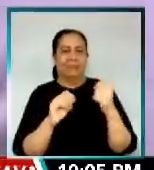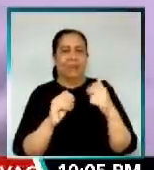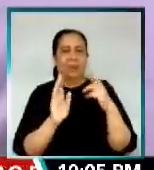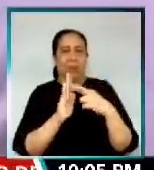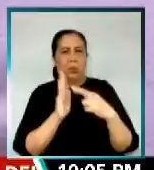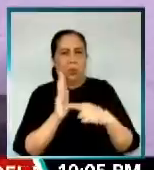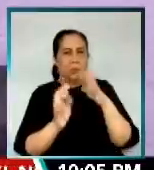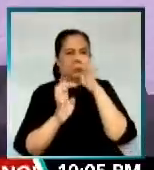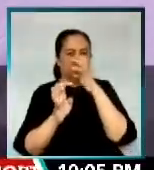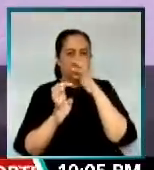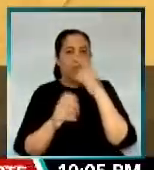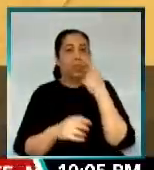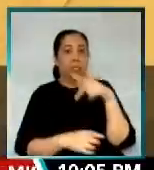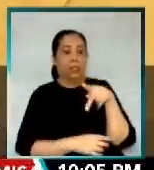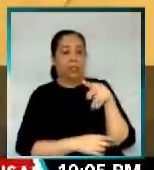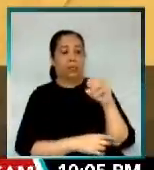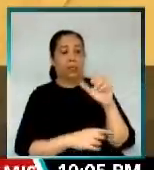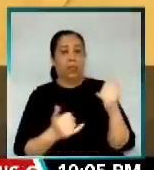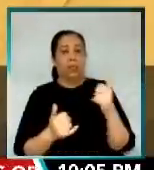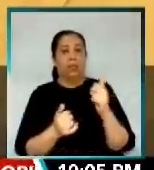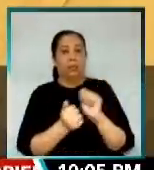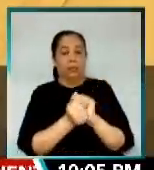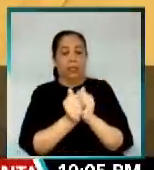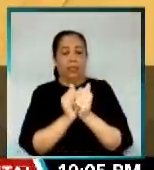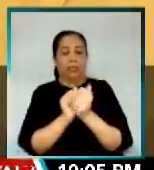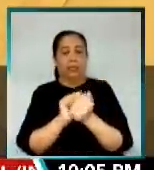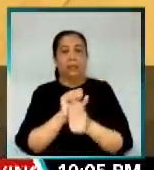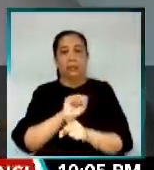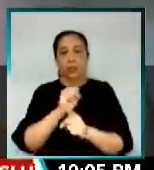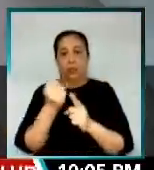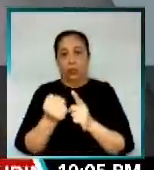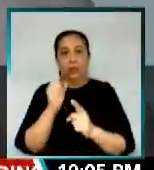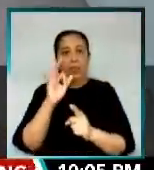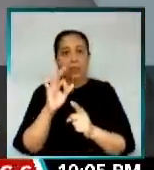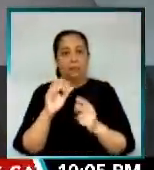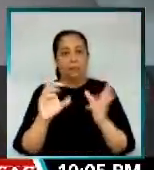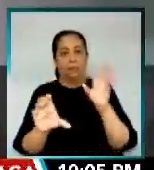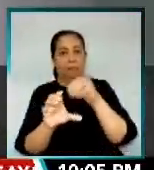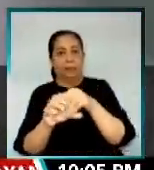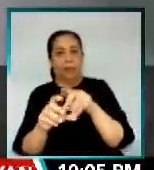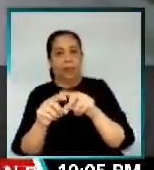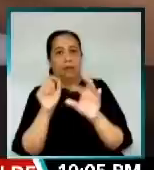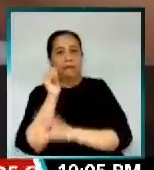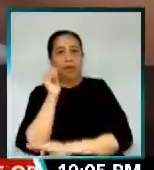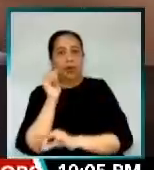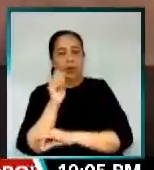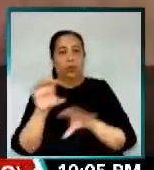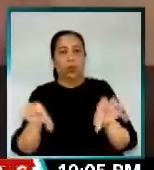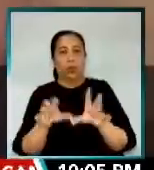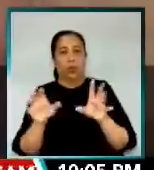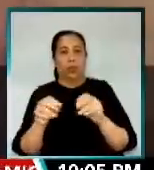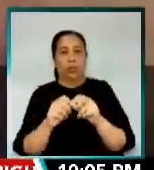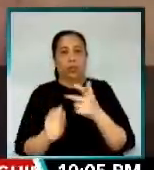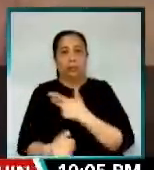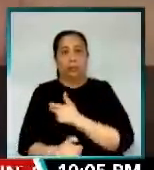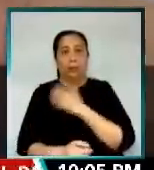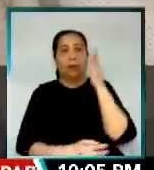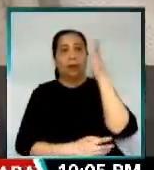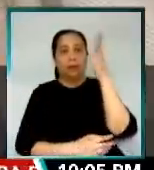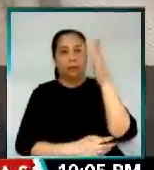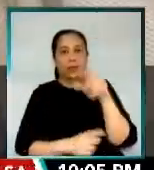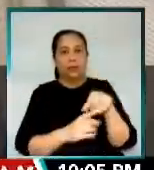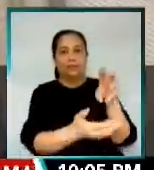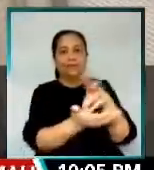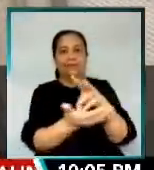ng POEA na magbabago ang sitwasyon kapag naisama na ang mga foreign workers sa mababakunahan sa mga destination countries.